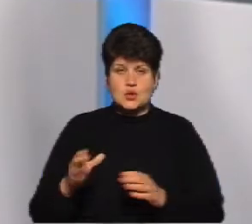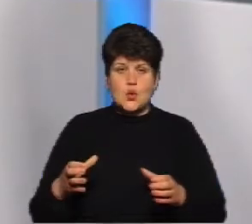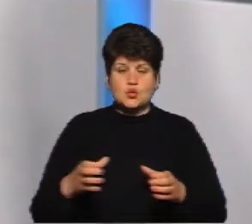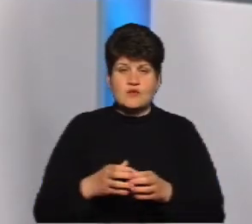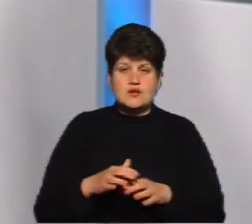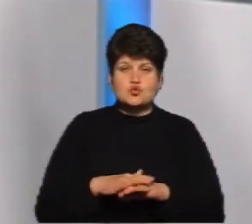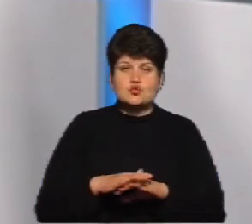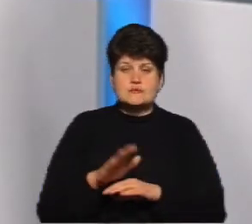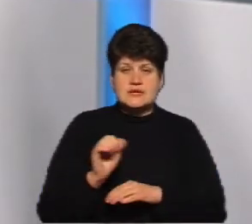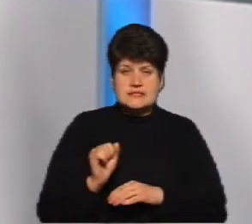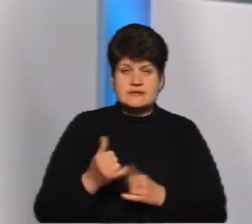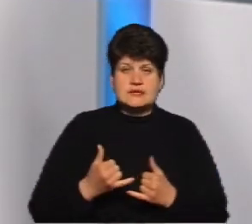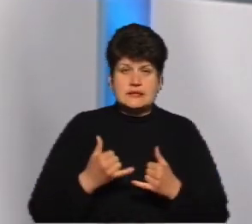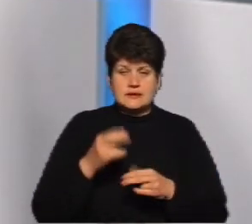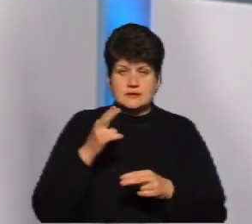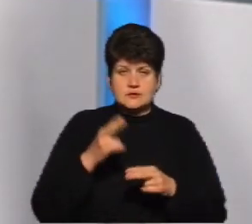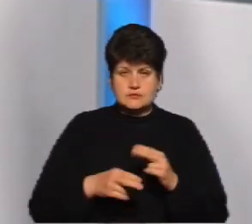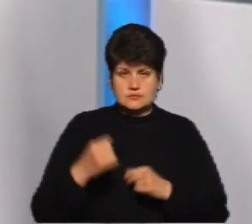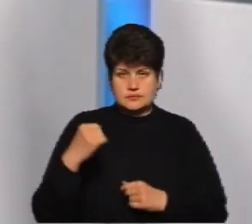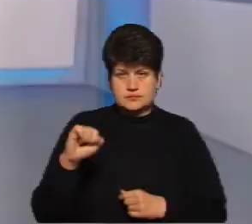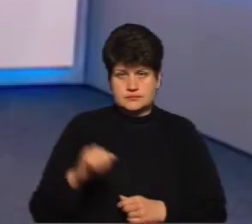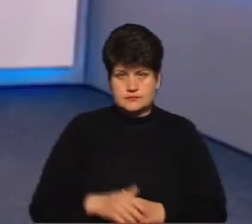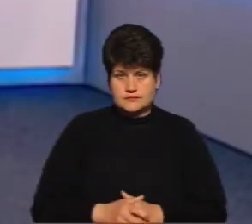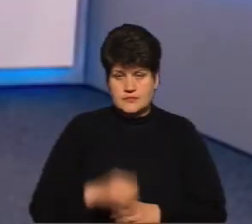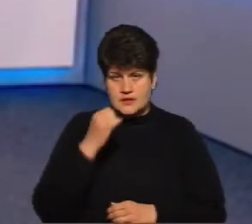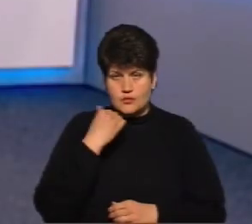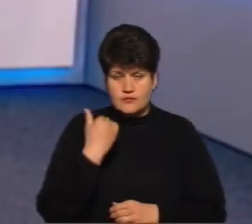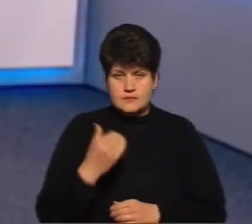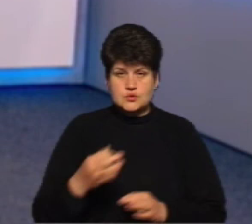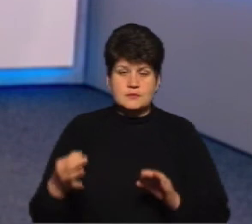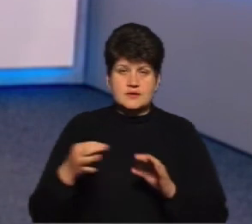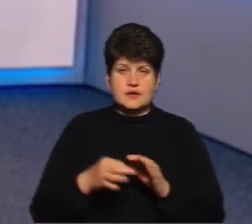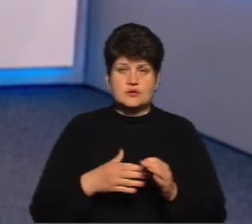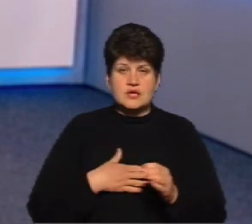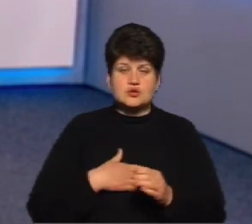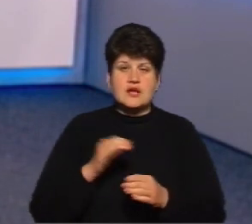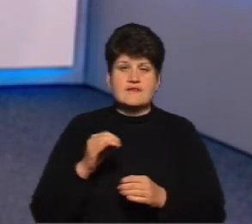для остаточної перемоги. Я дякую вам, що приєдналися до нашого ефіру. Нагадаю,